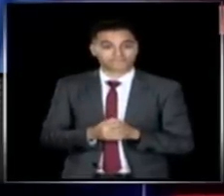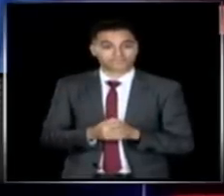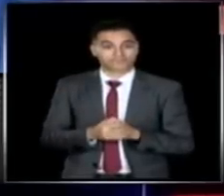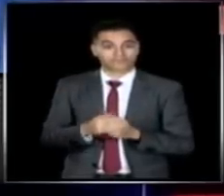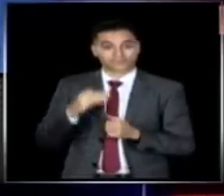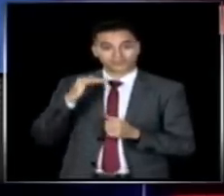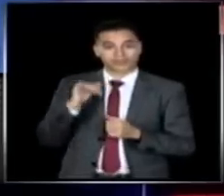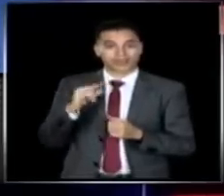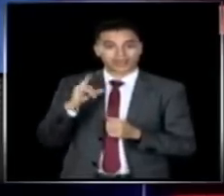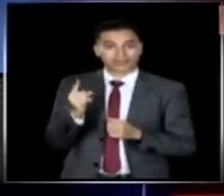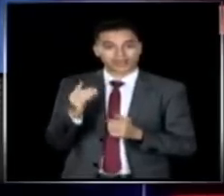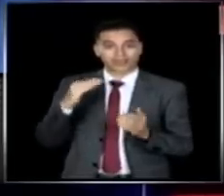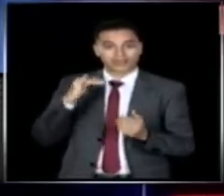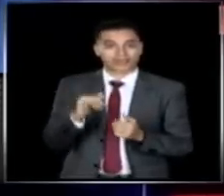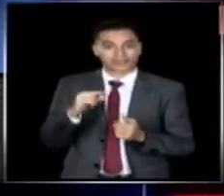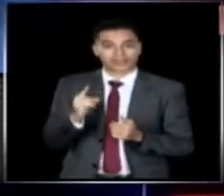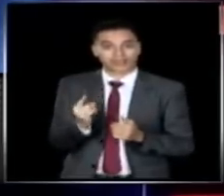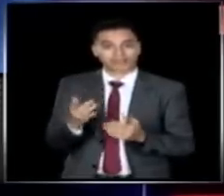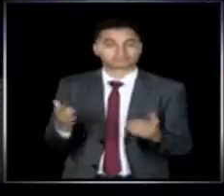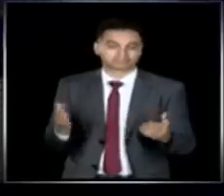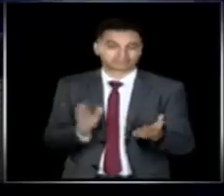حيدر. حيدر.